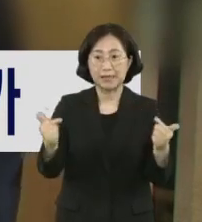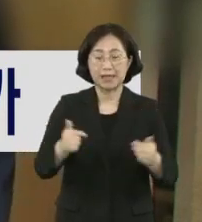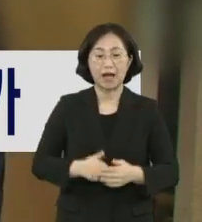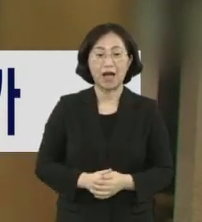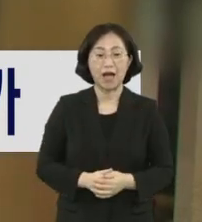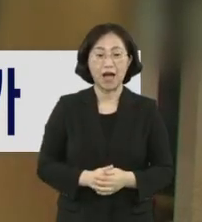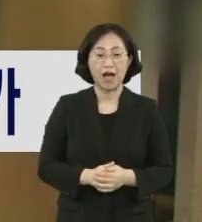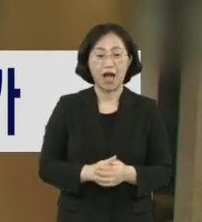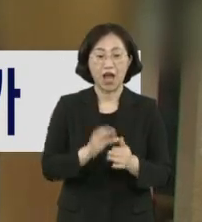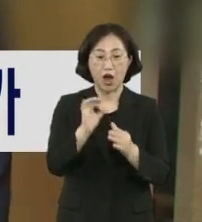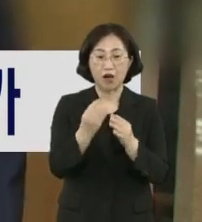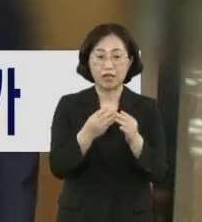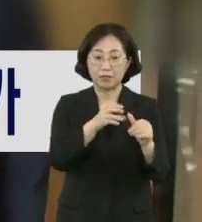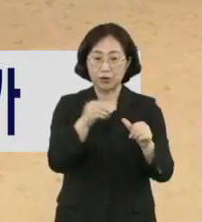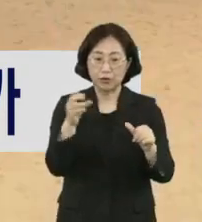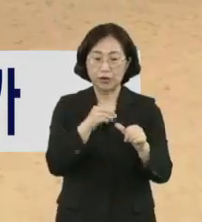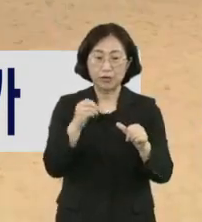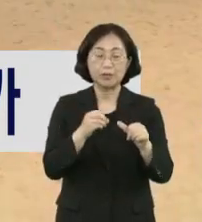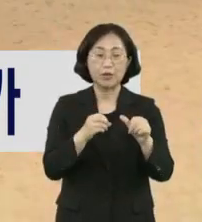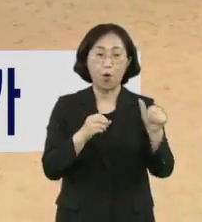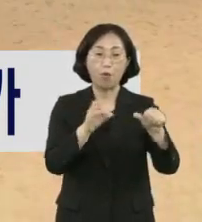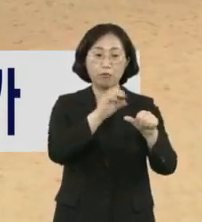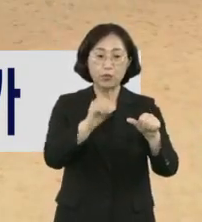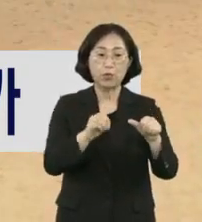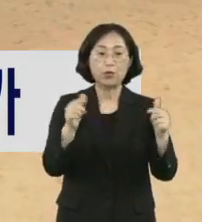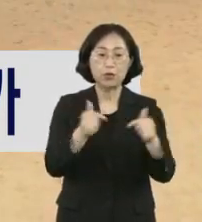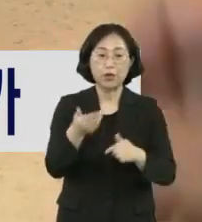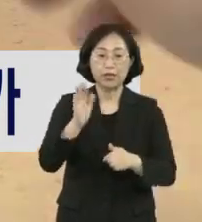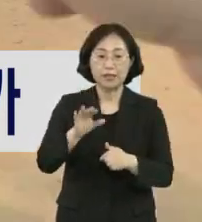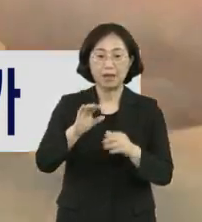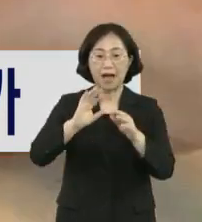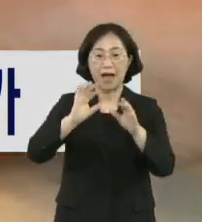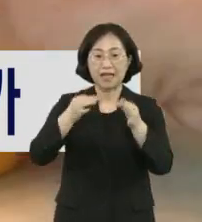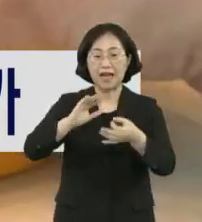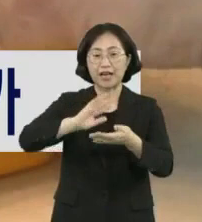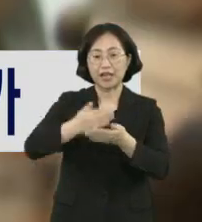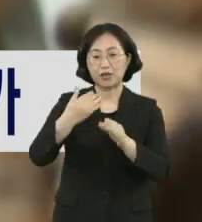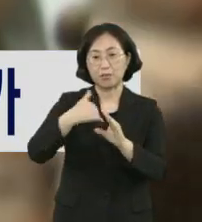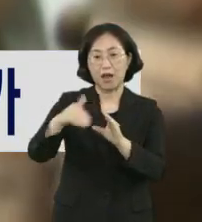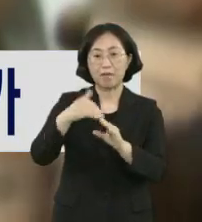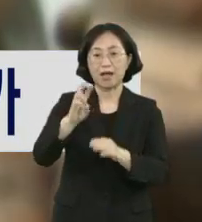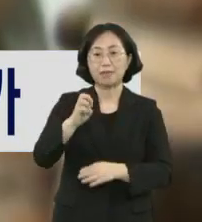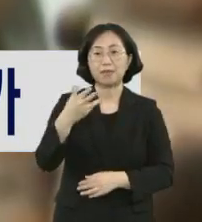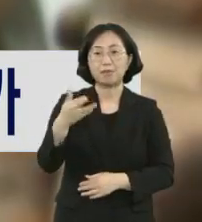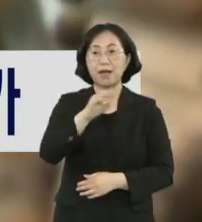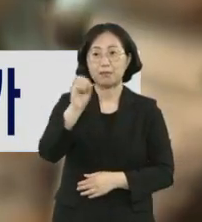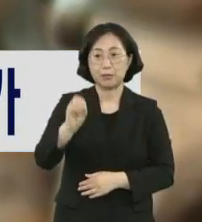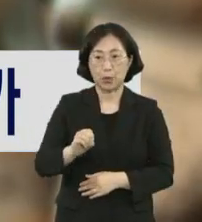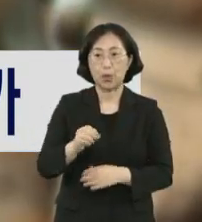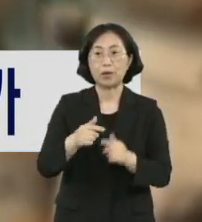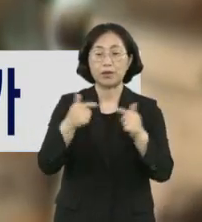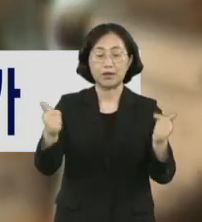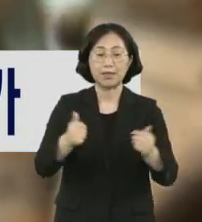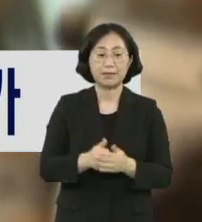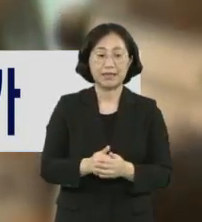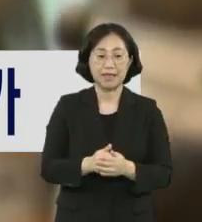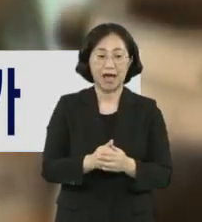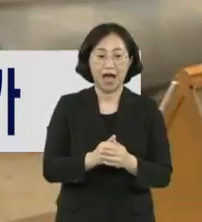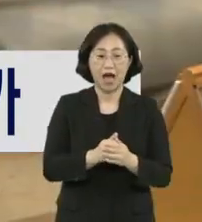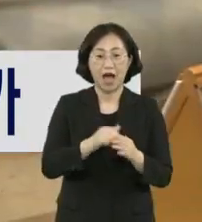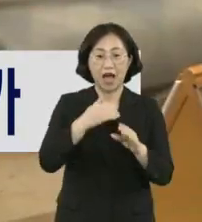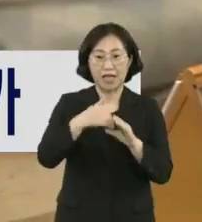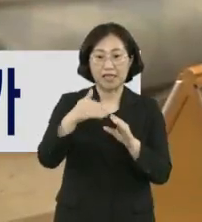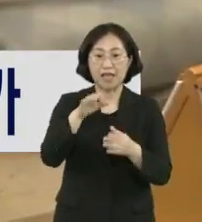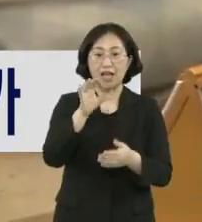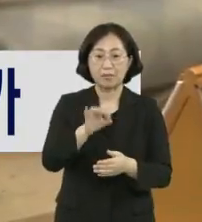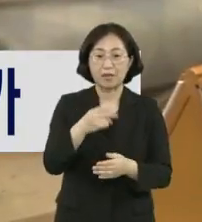증가했으며 현금 출금 액수는 5% 줄었으나 계좌 이체 건수는 38% 늘었습니다. 평균 계좌 이체